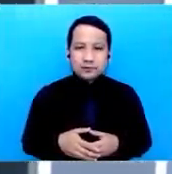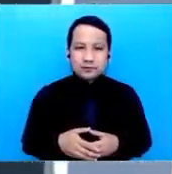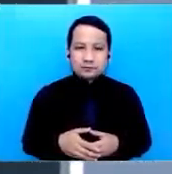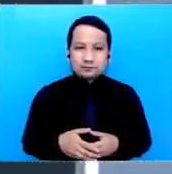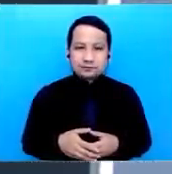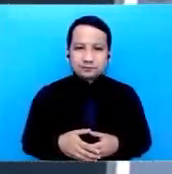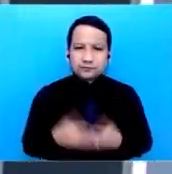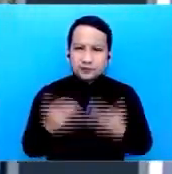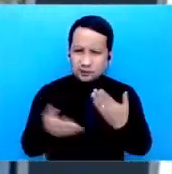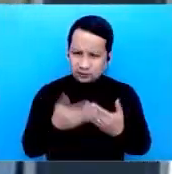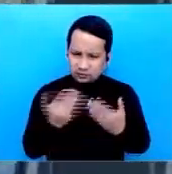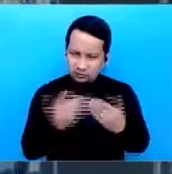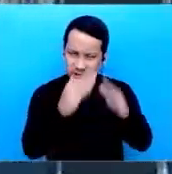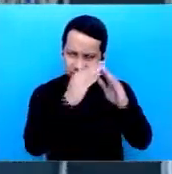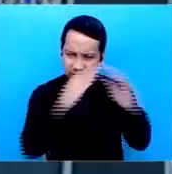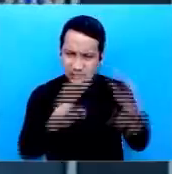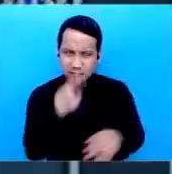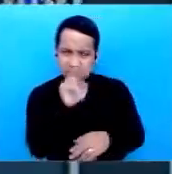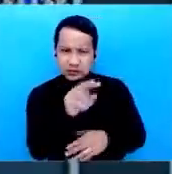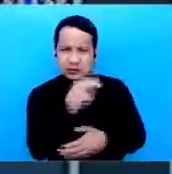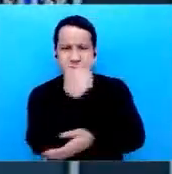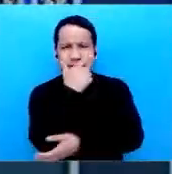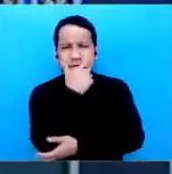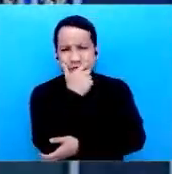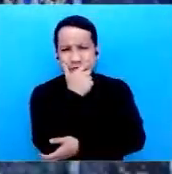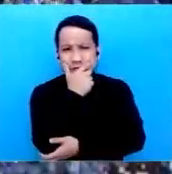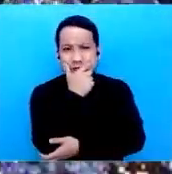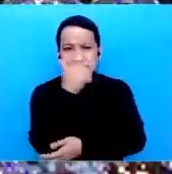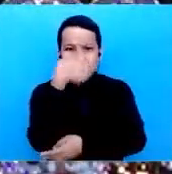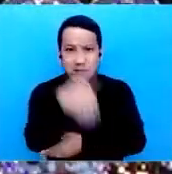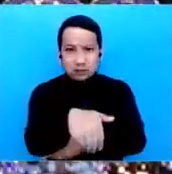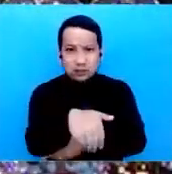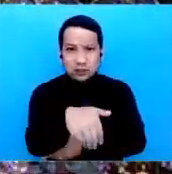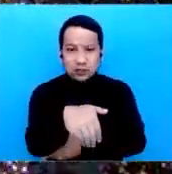Simpleng bahay lang sa unang tingin, pero pagsapit ng dilim,